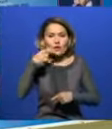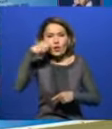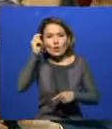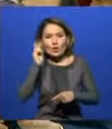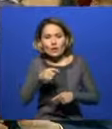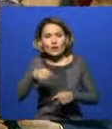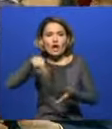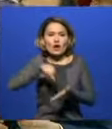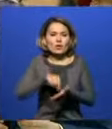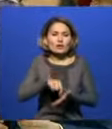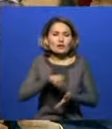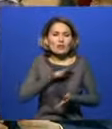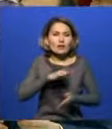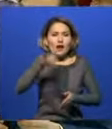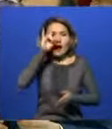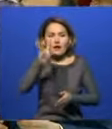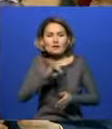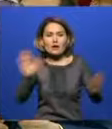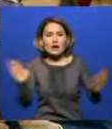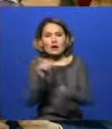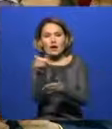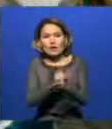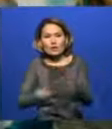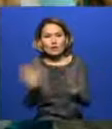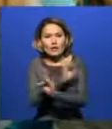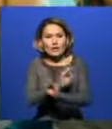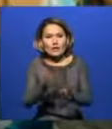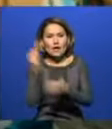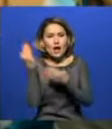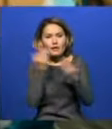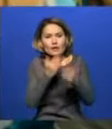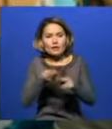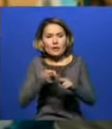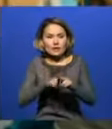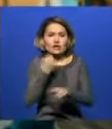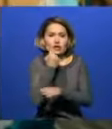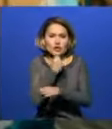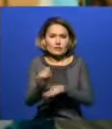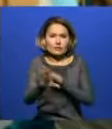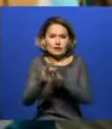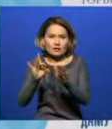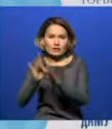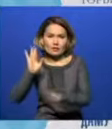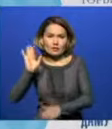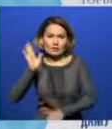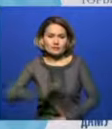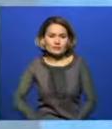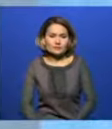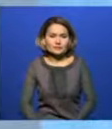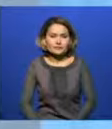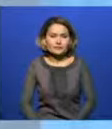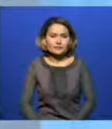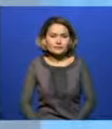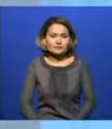айту, ғылыми жұмыс пен шығармашылық қабілетін көрсету, мәнерлеп оқу секілді бағытта жеңімпаздар анықталады.